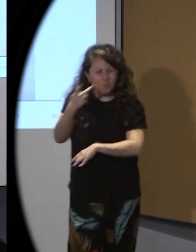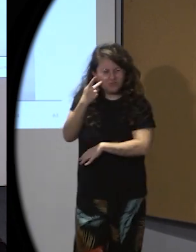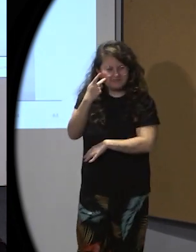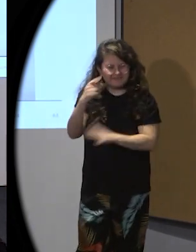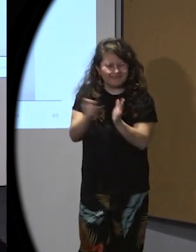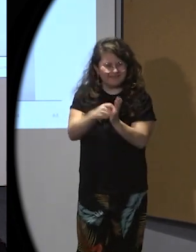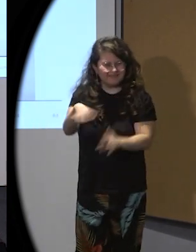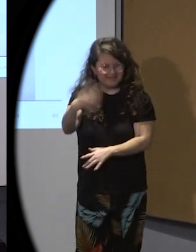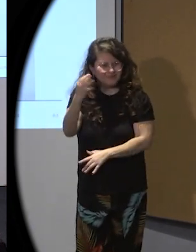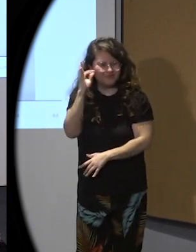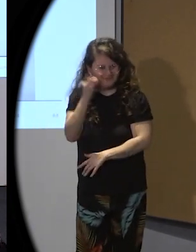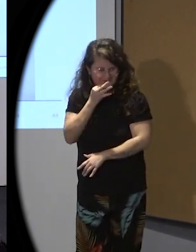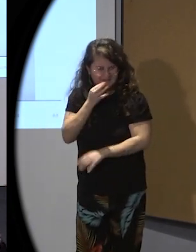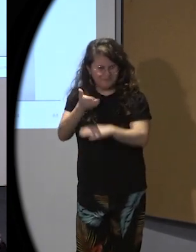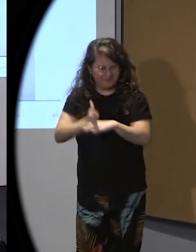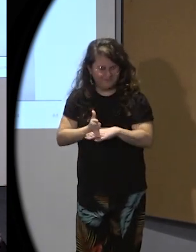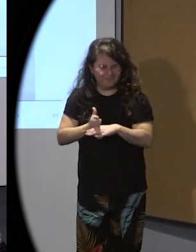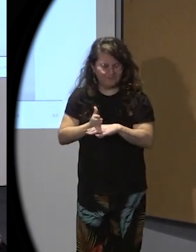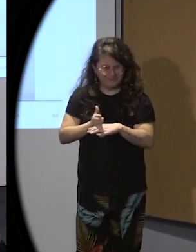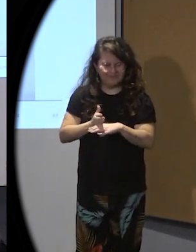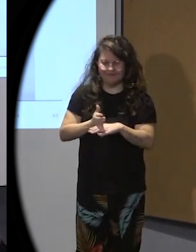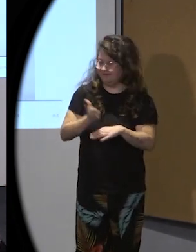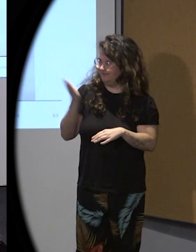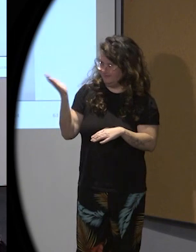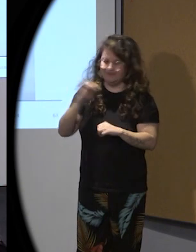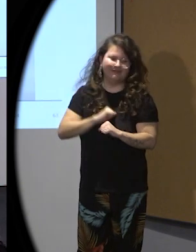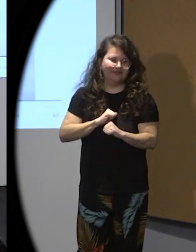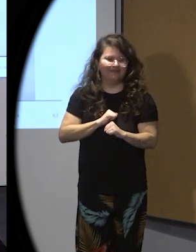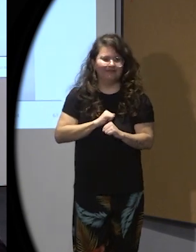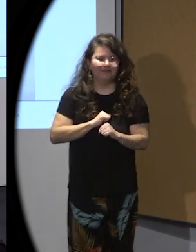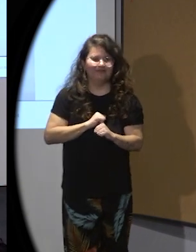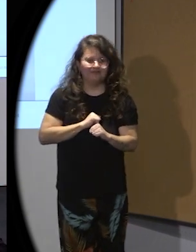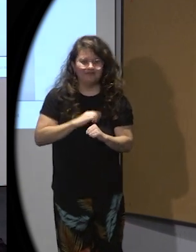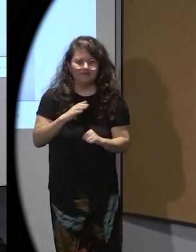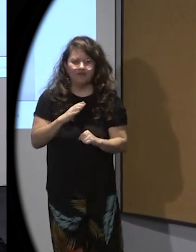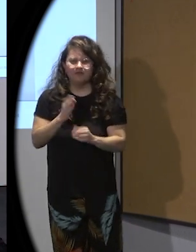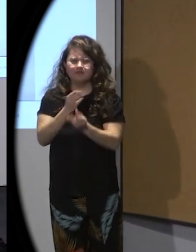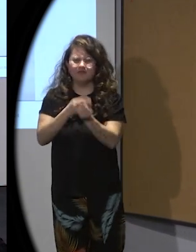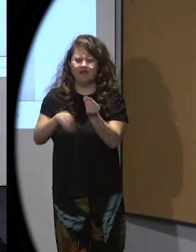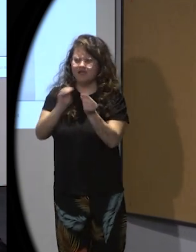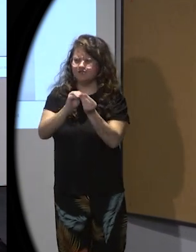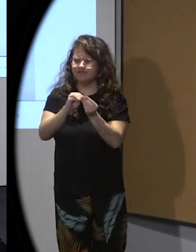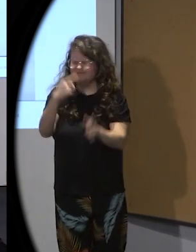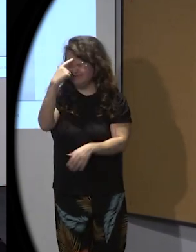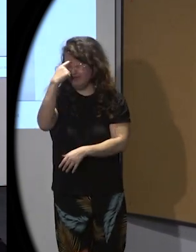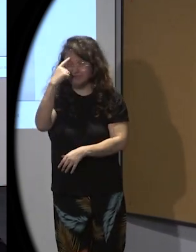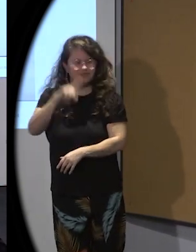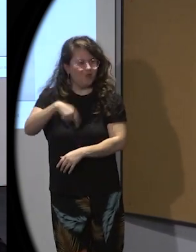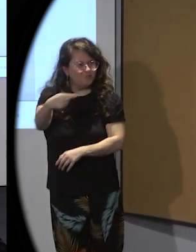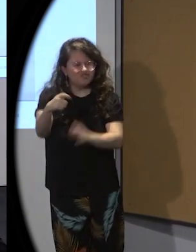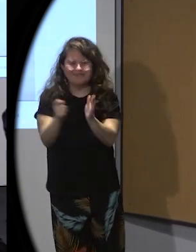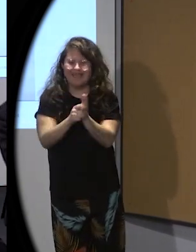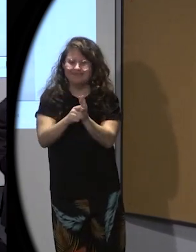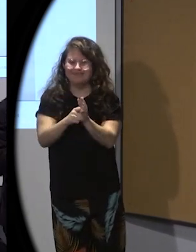avril. Ça, je le glisse comme ça. Et il y a aussi un autre truc que je veux... Ah oui, le prochain rendez-vous, c'est le 11